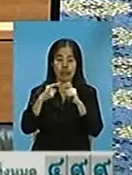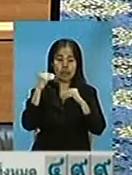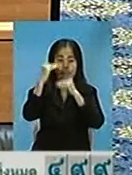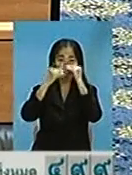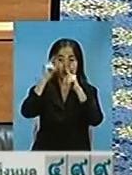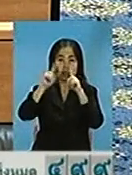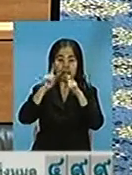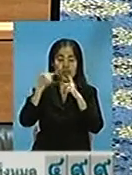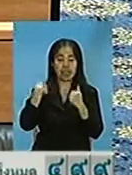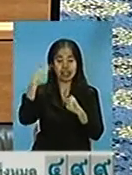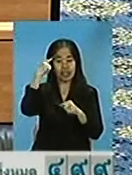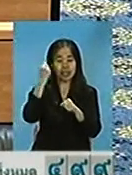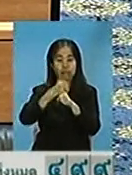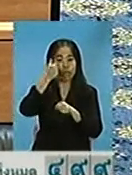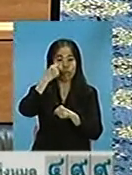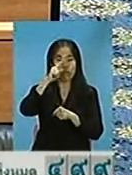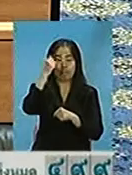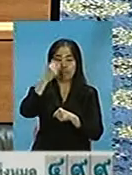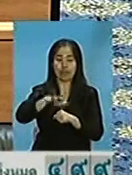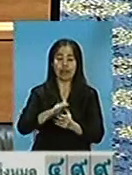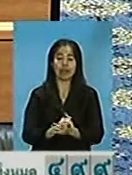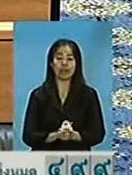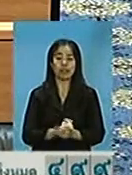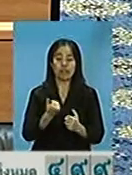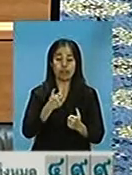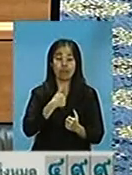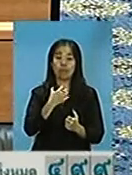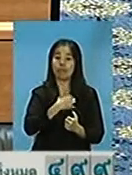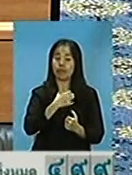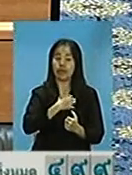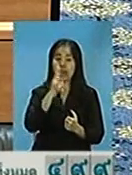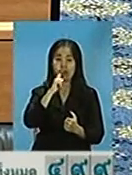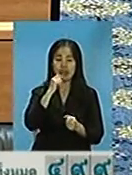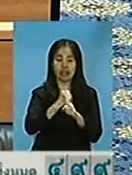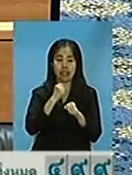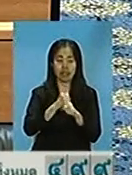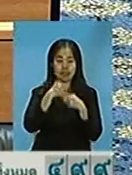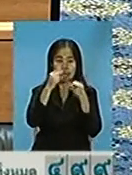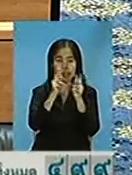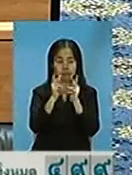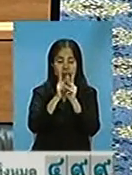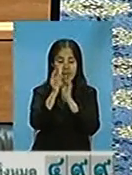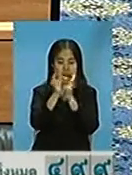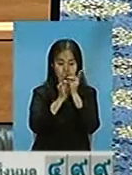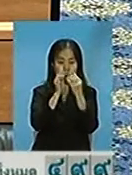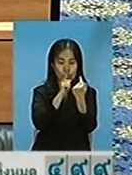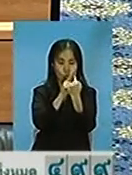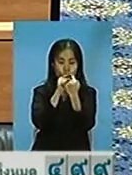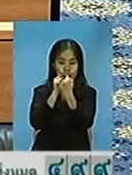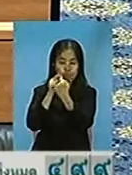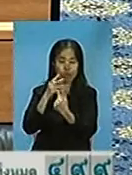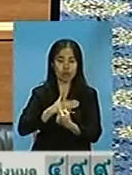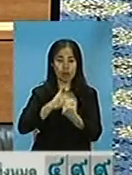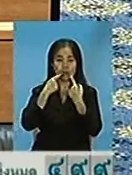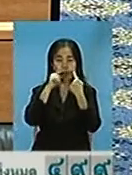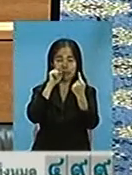วันเดียวไม่ได้นะครับแล้วผมอยากให้กรรมการพยายามอธิบายตรงกับที่เราถามหน่อยเพราะวันนี้เ